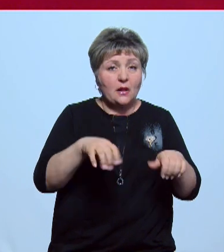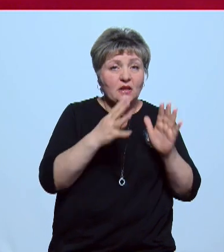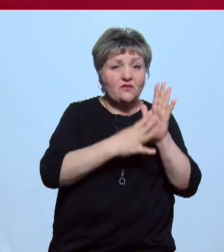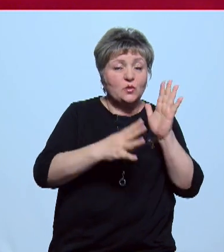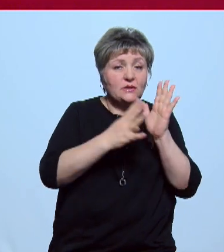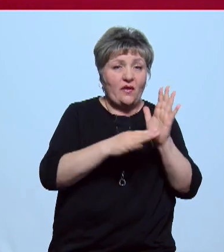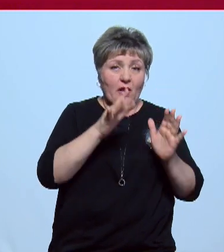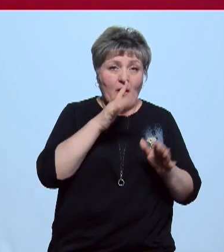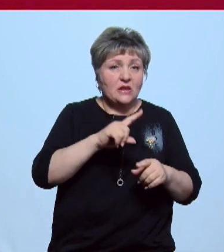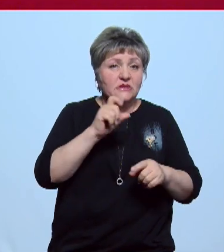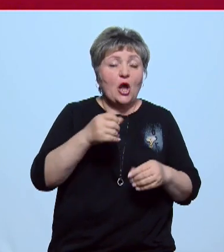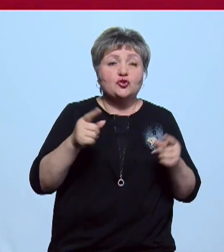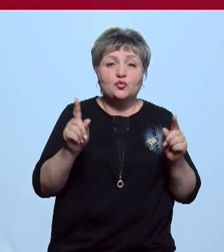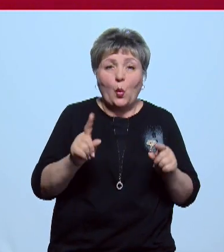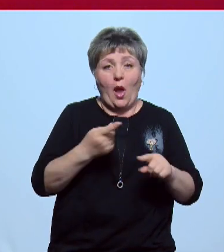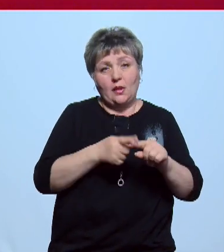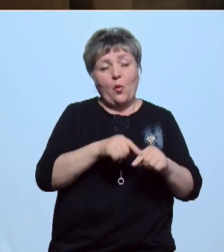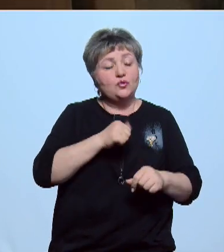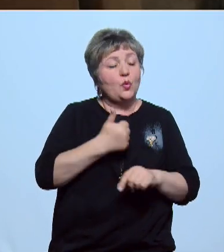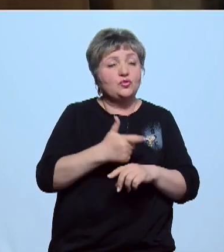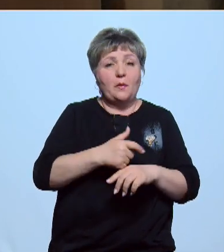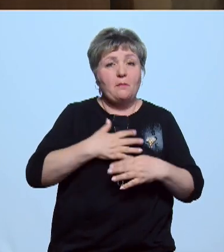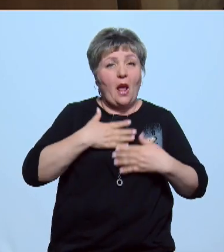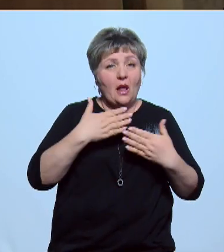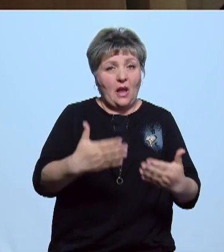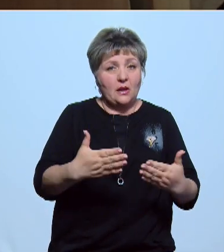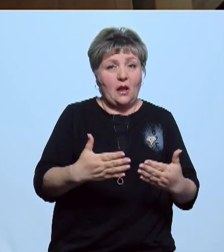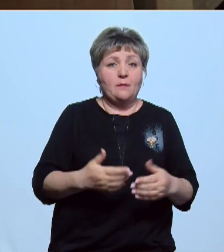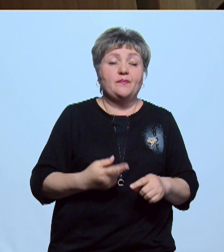что очень благодарна медикам. Мам, как у